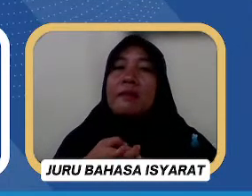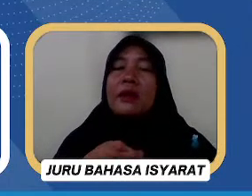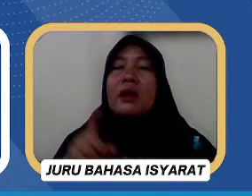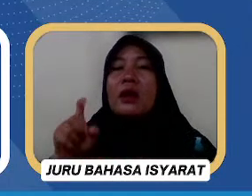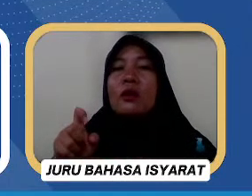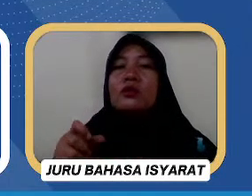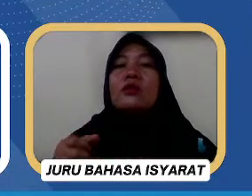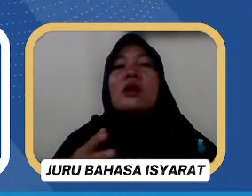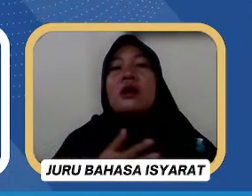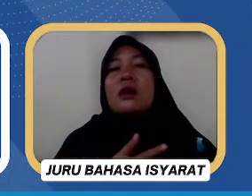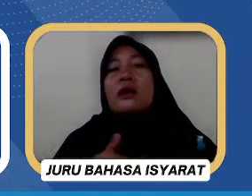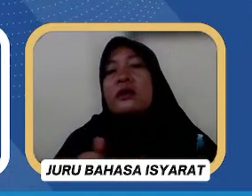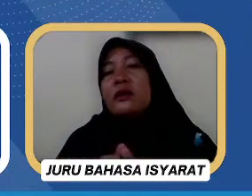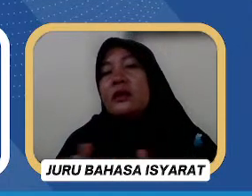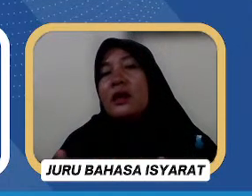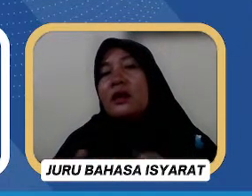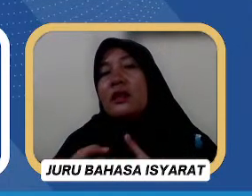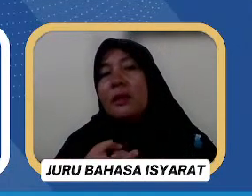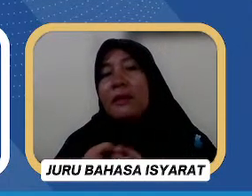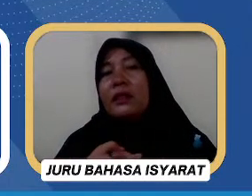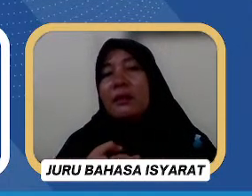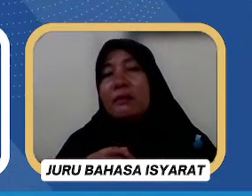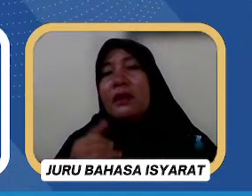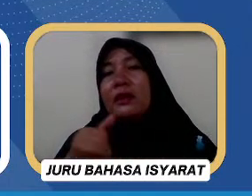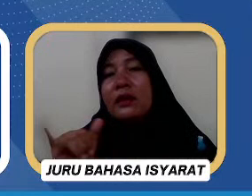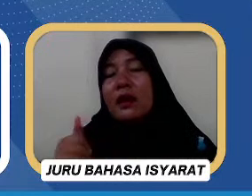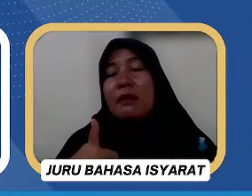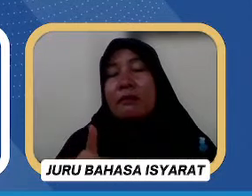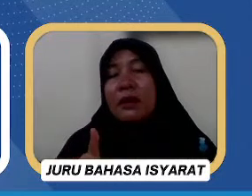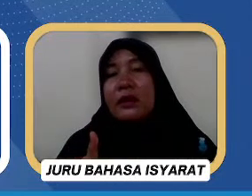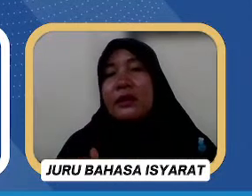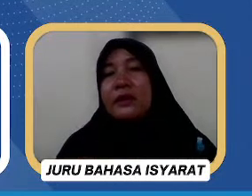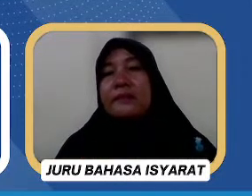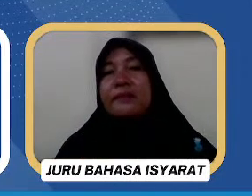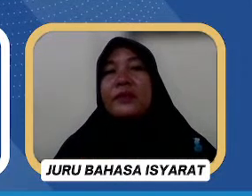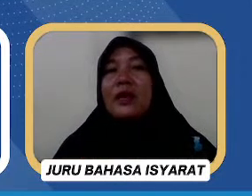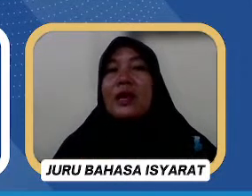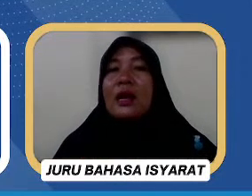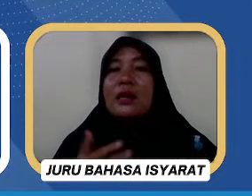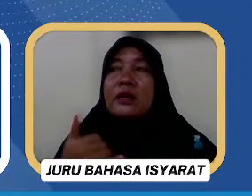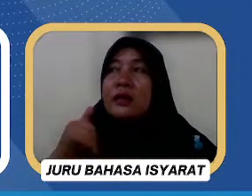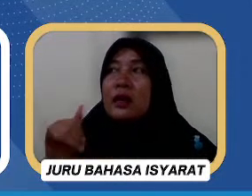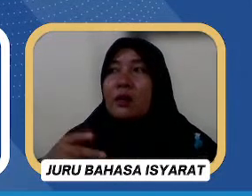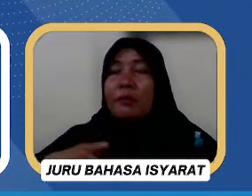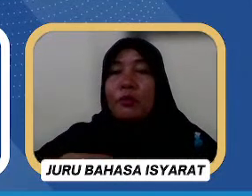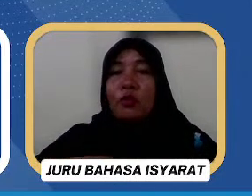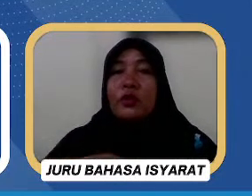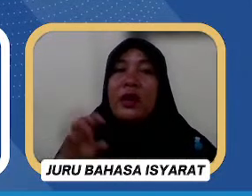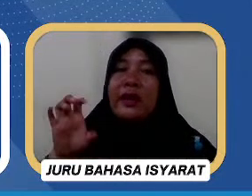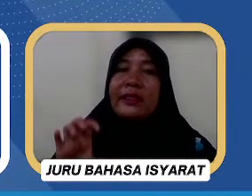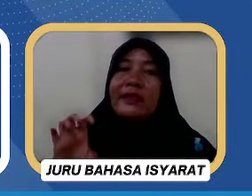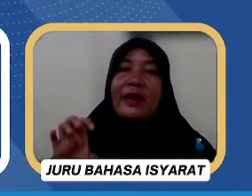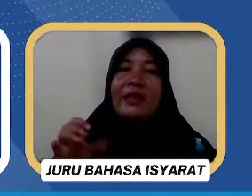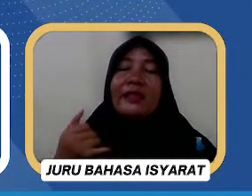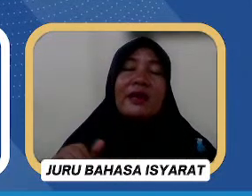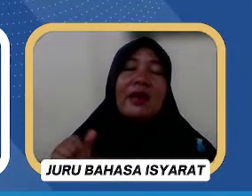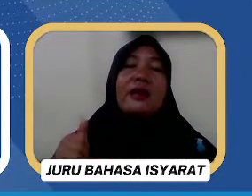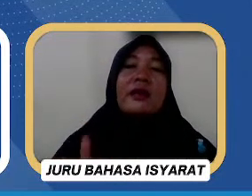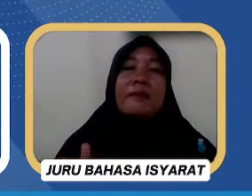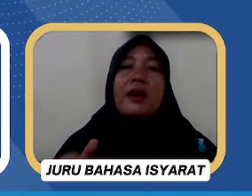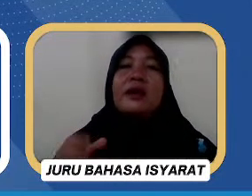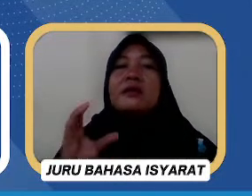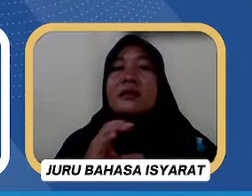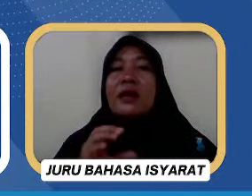baik, teman-teman sebaya yang baik, kemudian etika-etika yang baik, cara-cara yang baik,